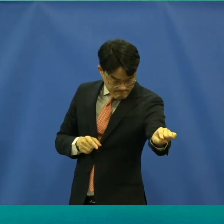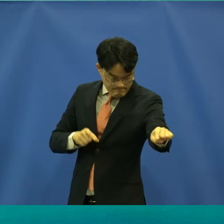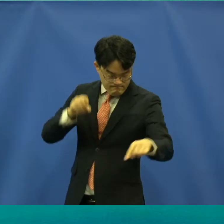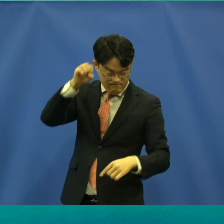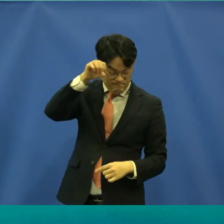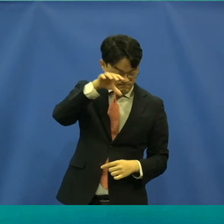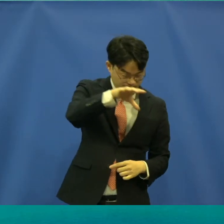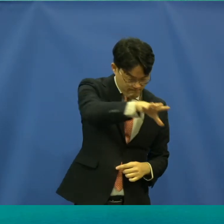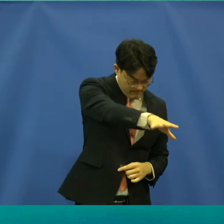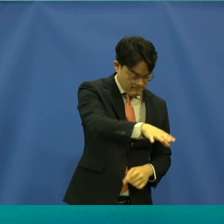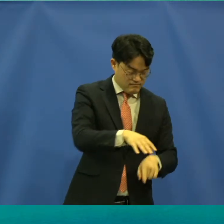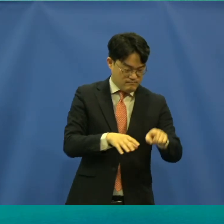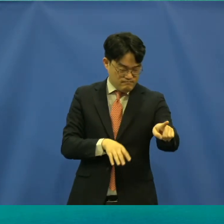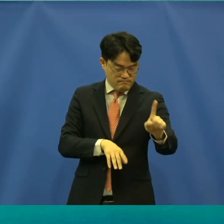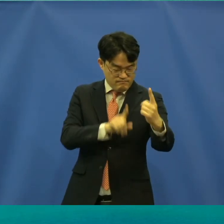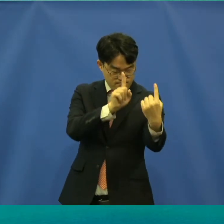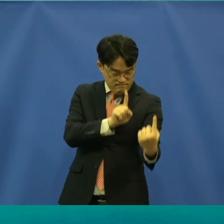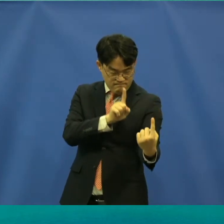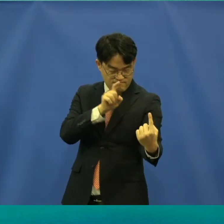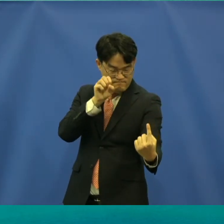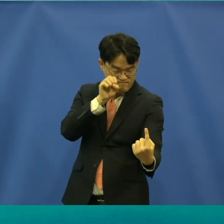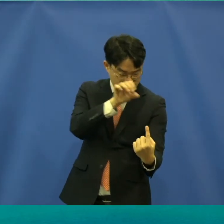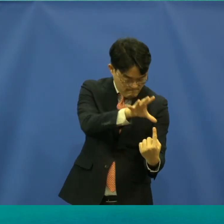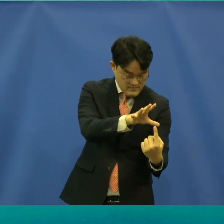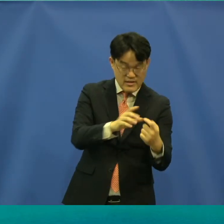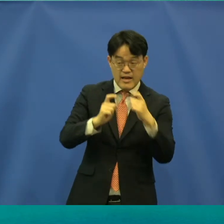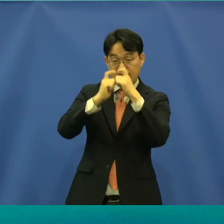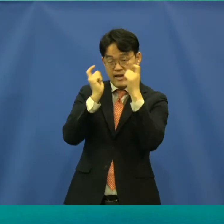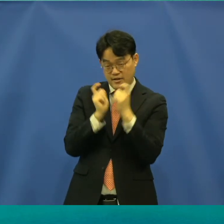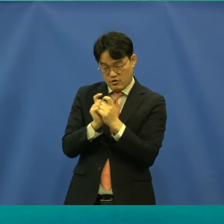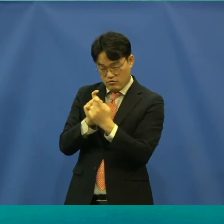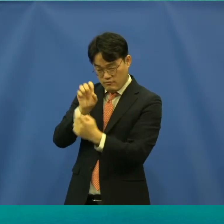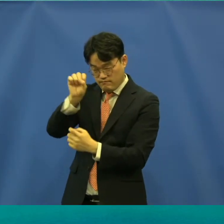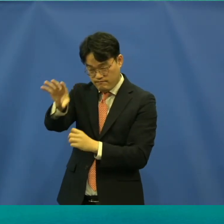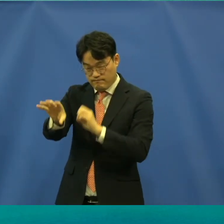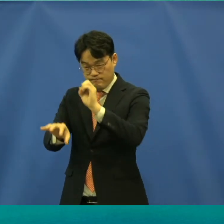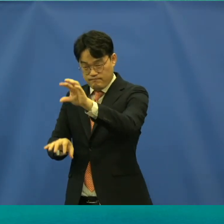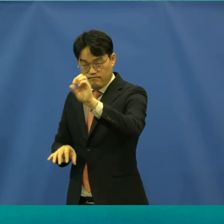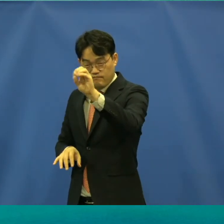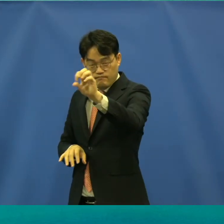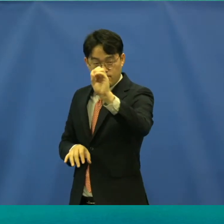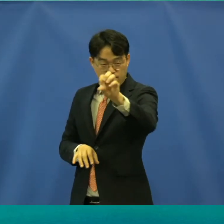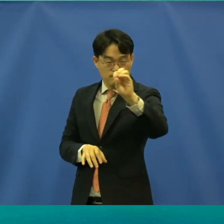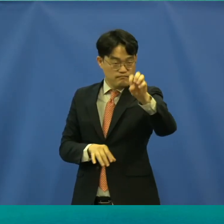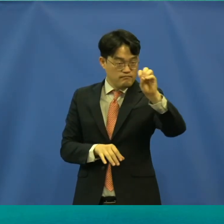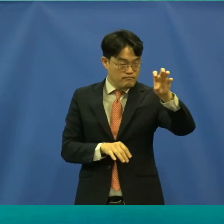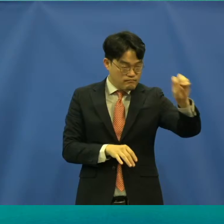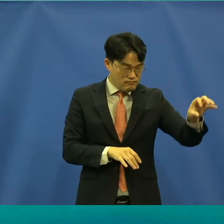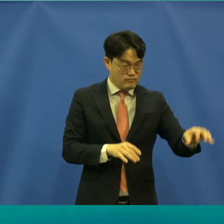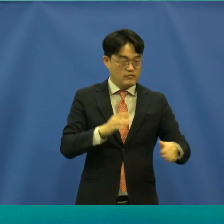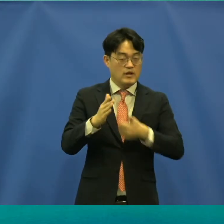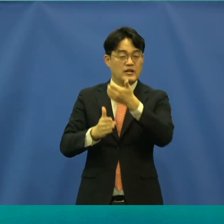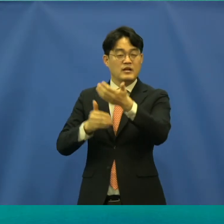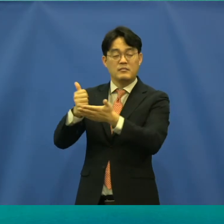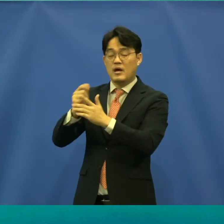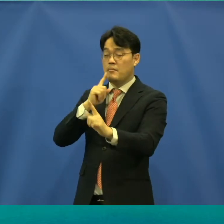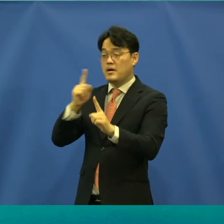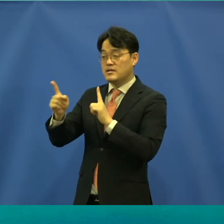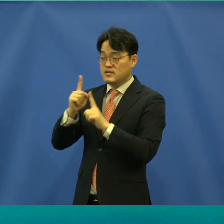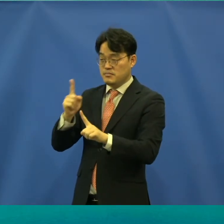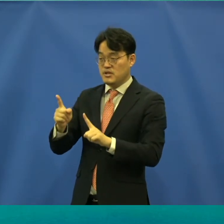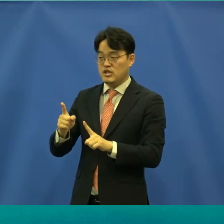개인적으로 말씀하십니다. 친밀하게 다가오십니다. 하나님의 말씀이 요나에게 임하니라.